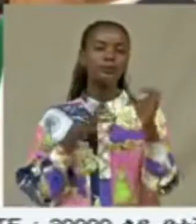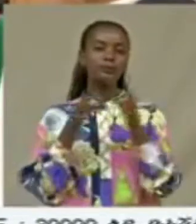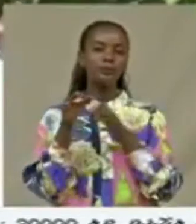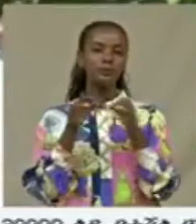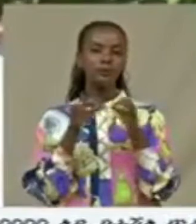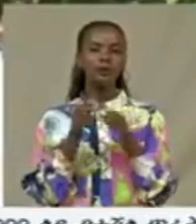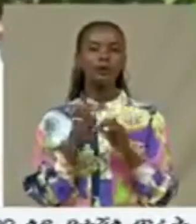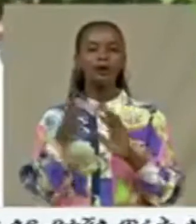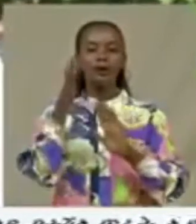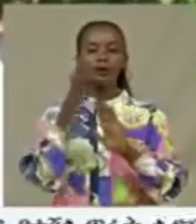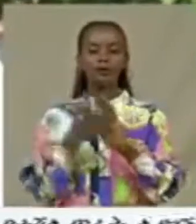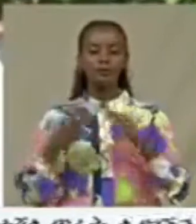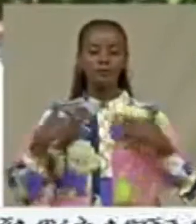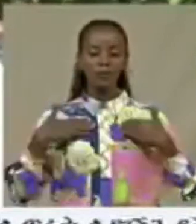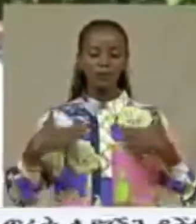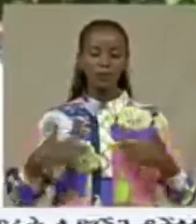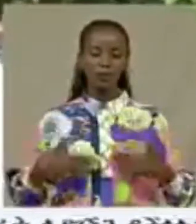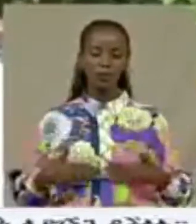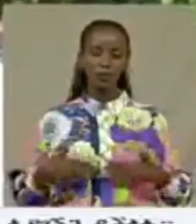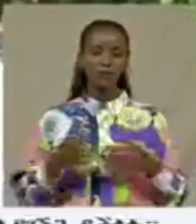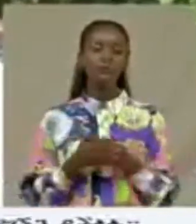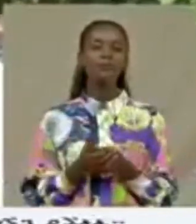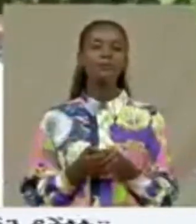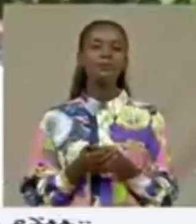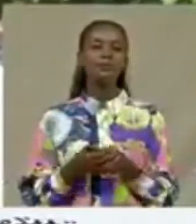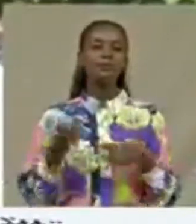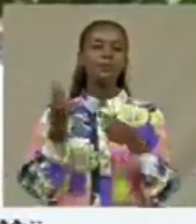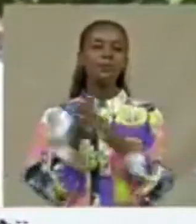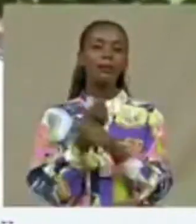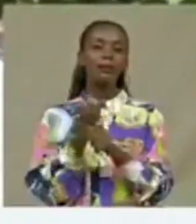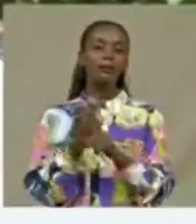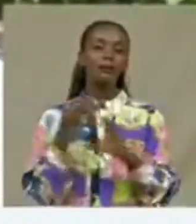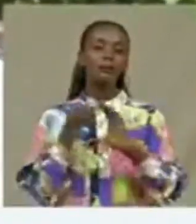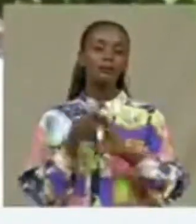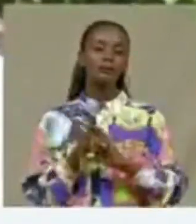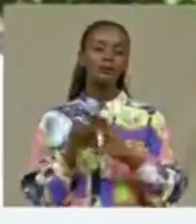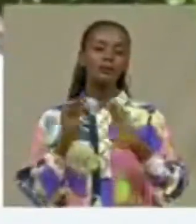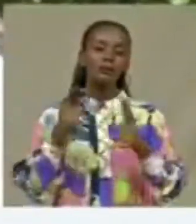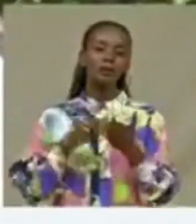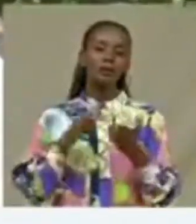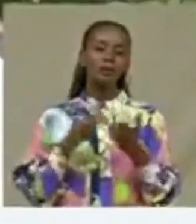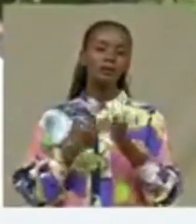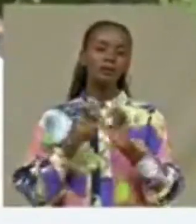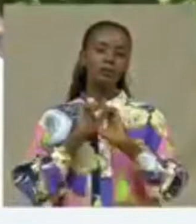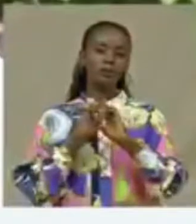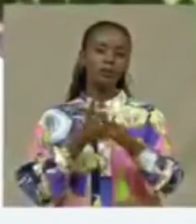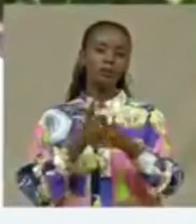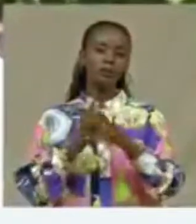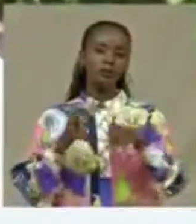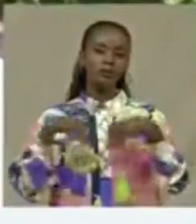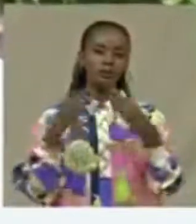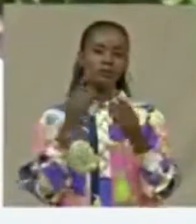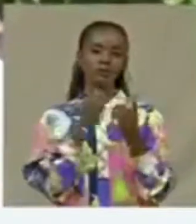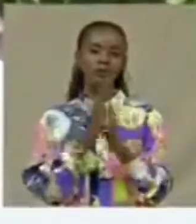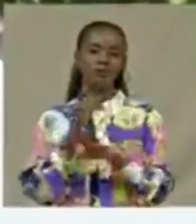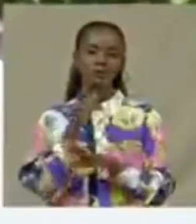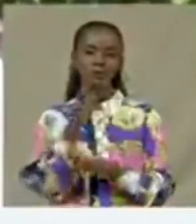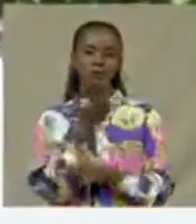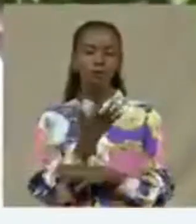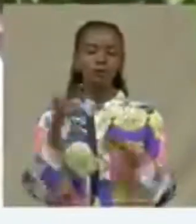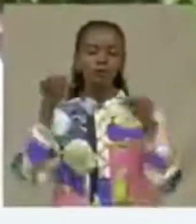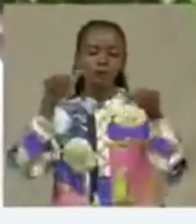አስረድተዋል። በአስፈጻሚ አካላት ተግባር ውስጥ በተደጋጋሚ ግብረ መልስ ተሰጥቶ ያልታረሙ ነገሮችን